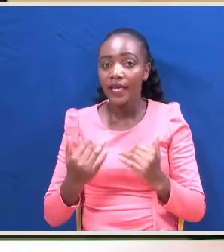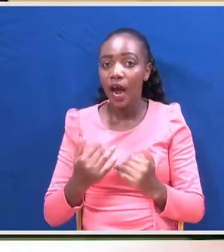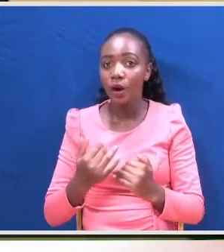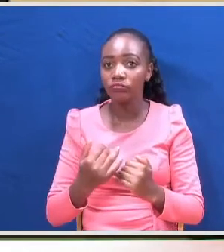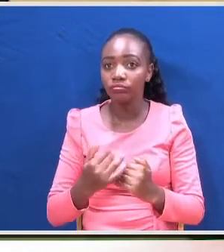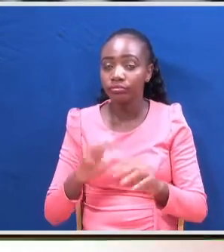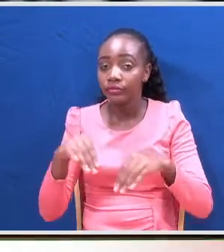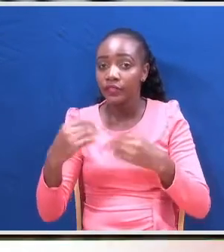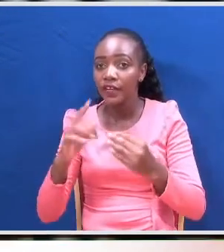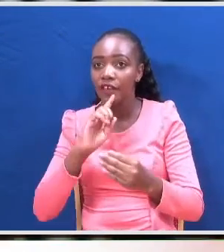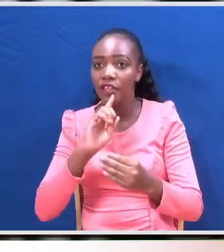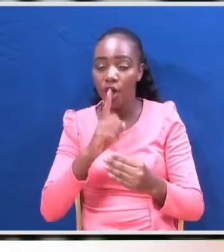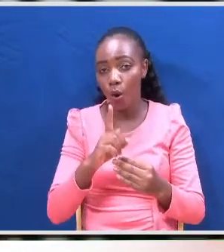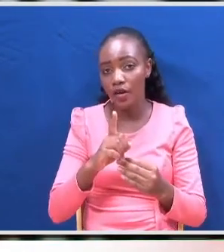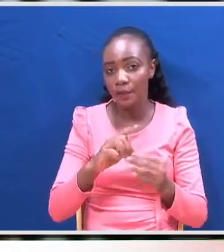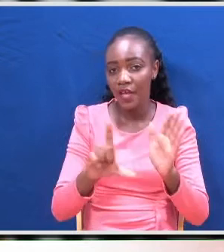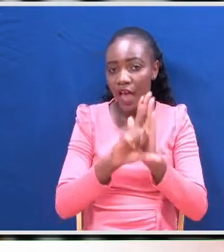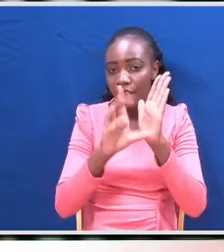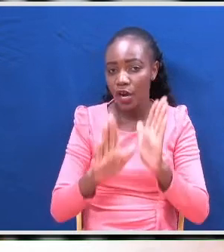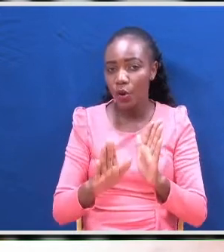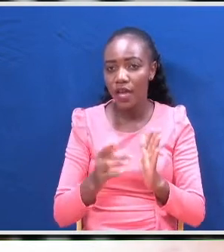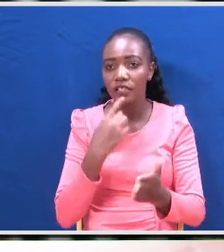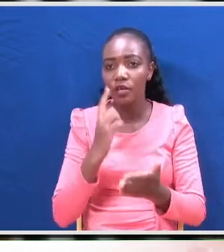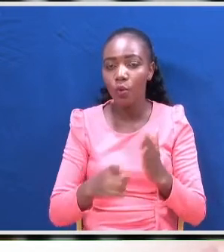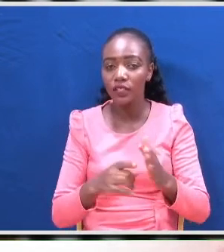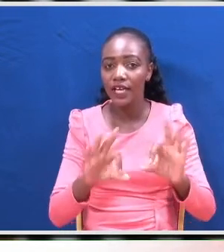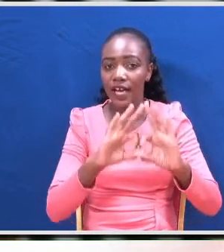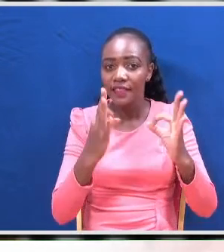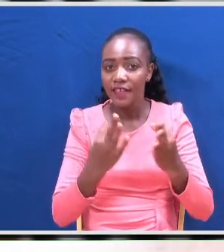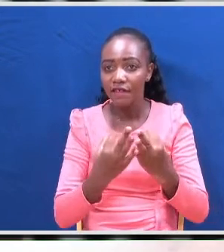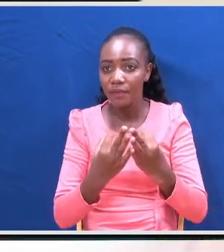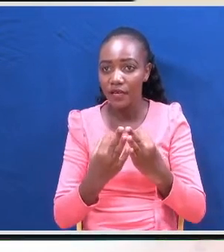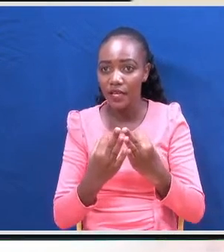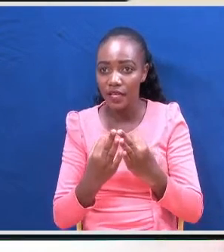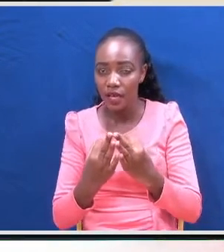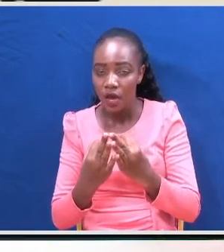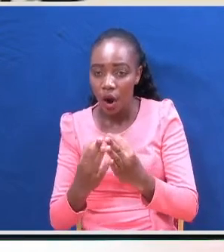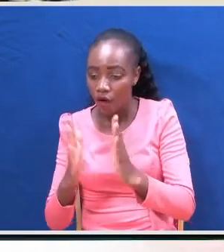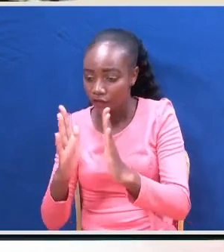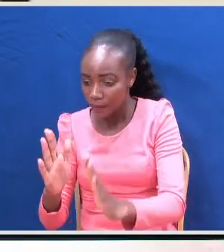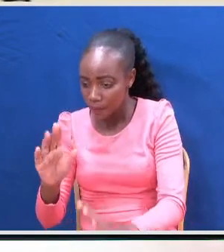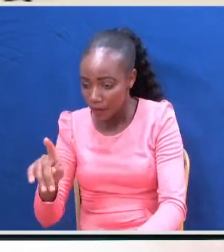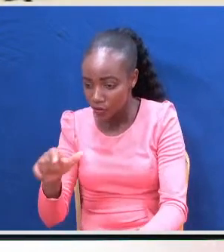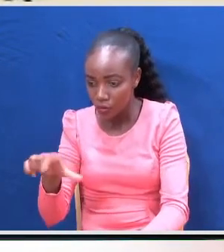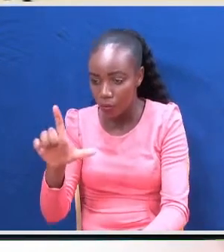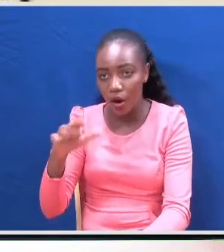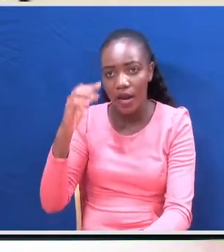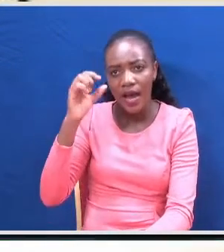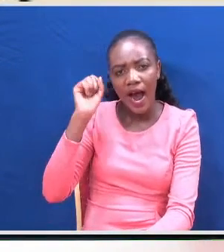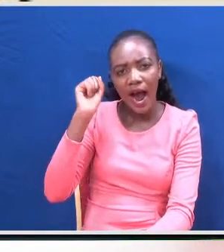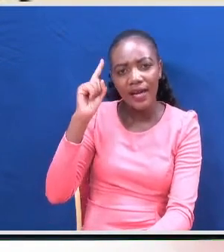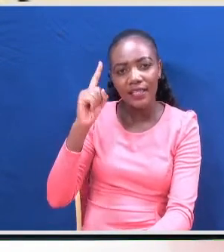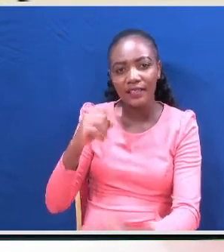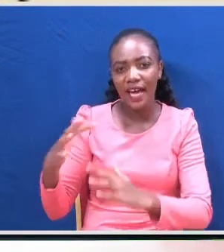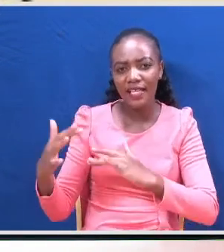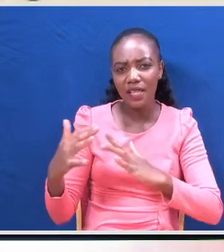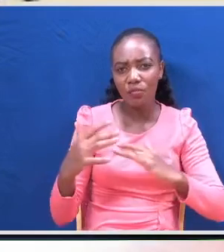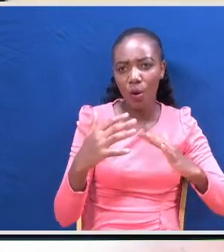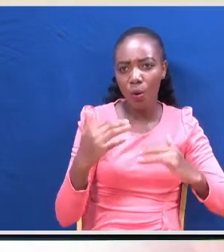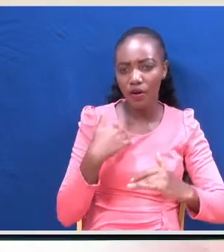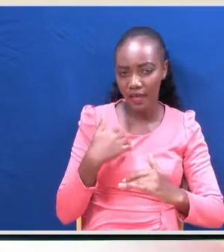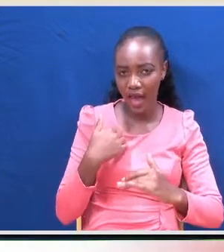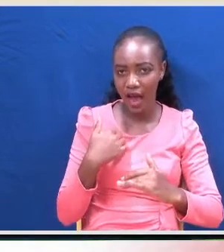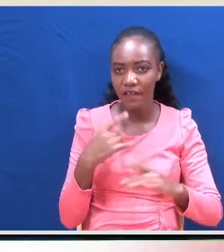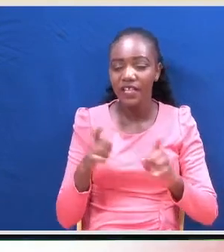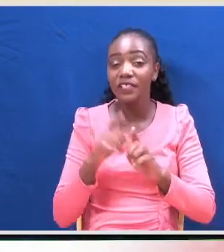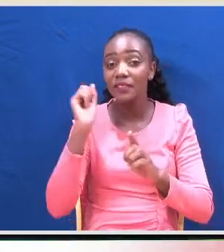ya Kabarnet Vivian Amboko ameeleza kuwa familia ya mwenda zake Paul Kipchabas ilifahamu mzozo uliokuwepo na kuwa ilienda